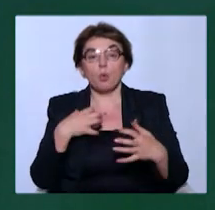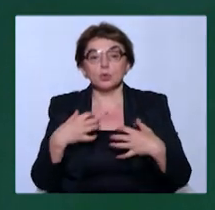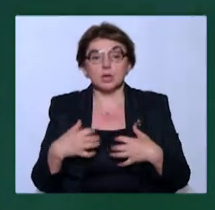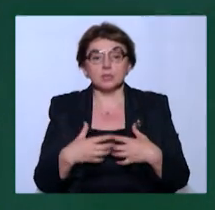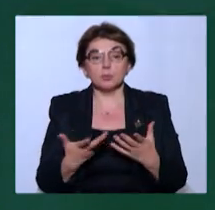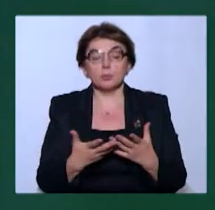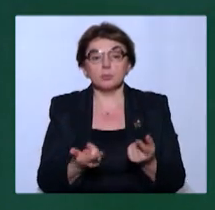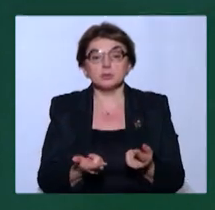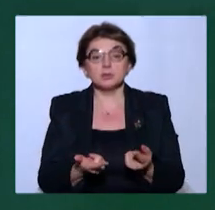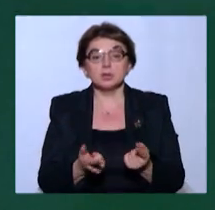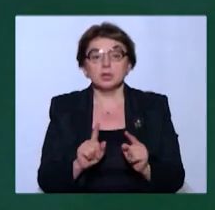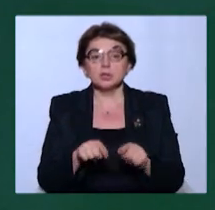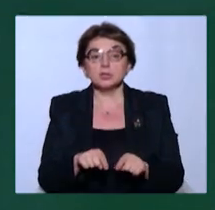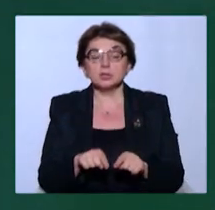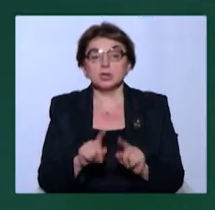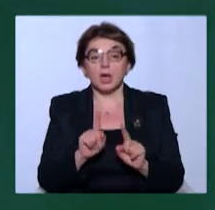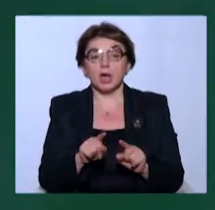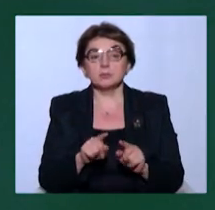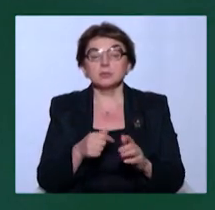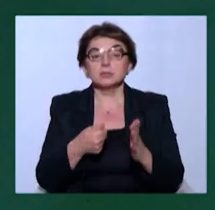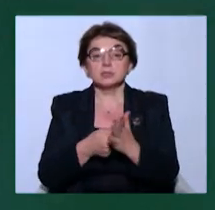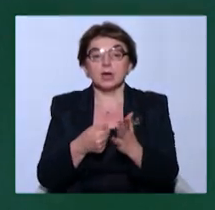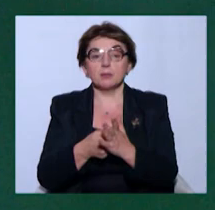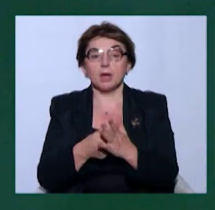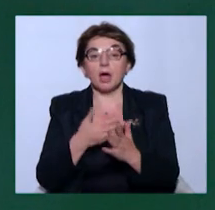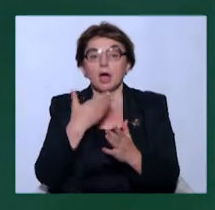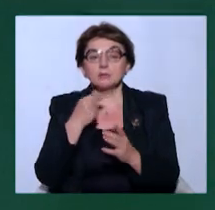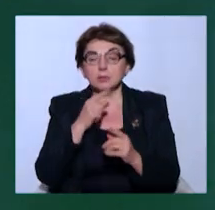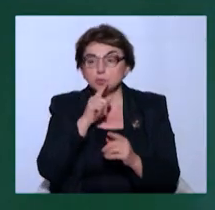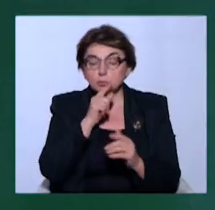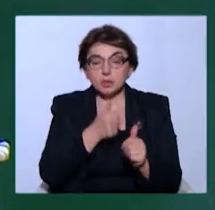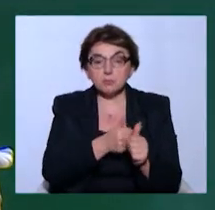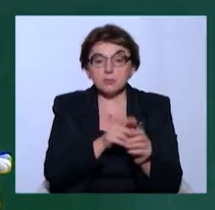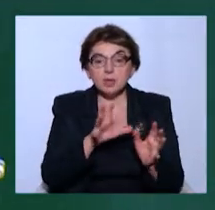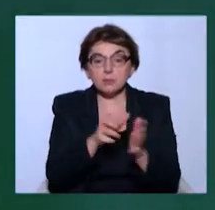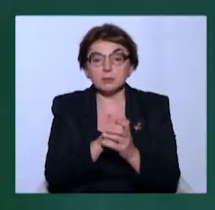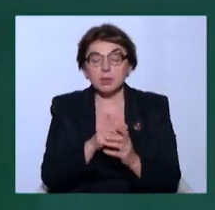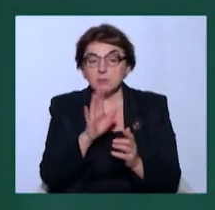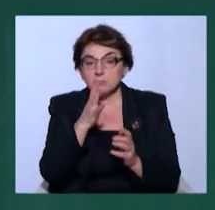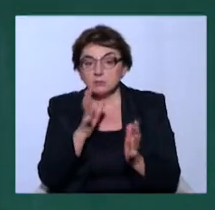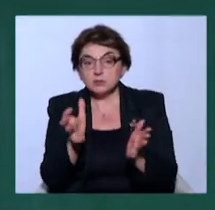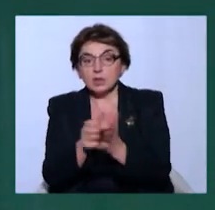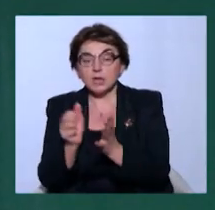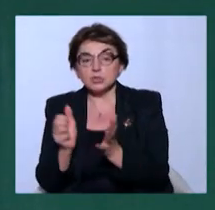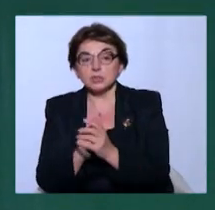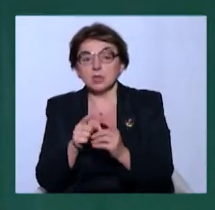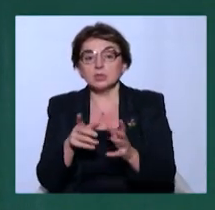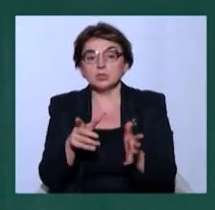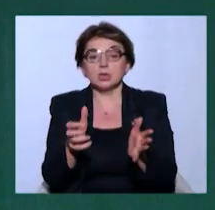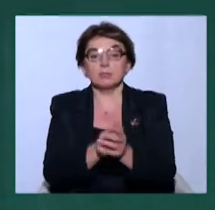ორგანიზმებისათვის, რადგან ისინი ამ საშუალებით ადვილად ეპარებიან მსხვერპლს და იჭერენ